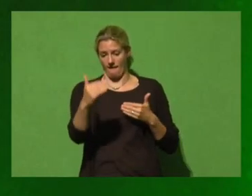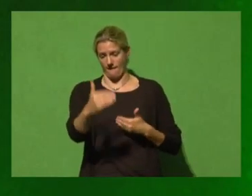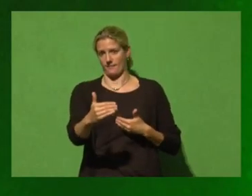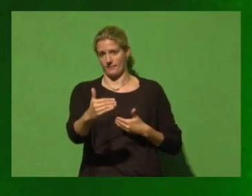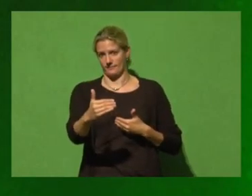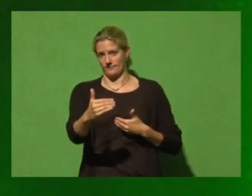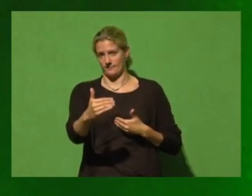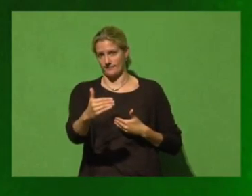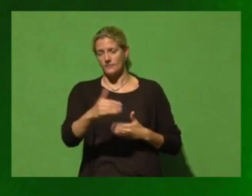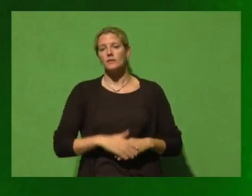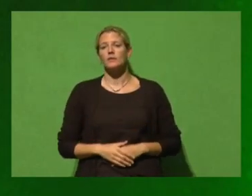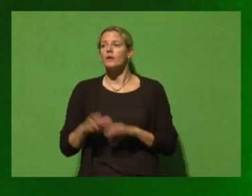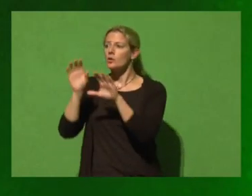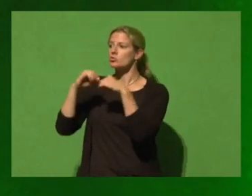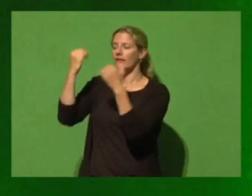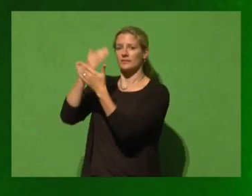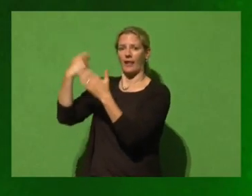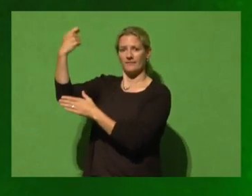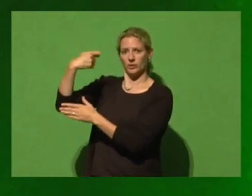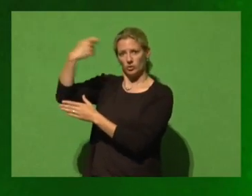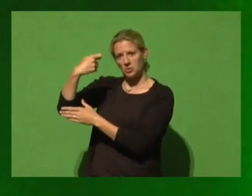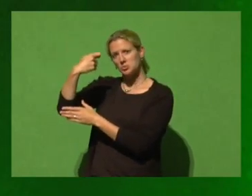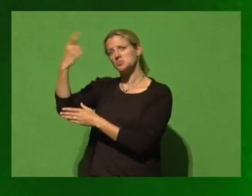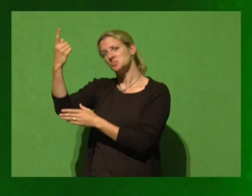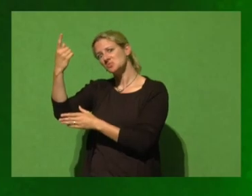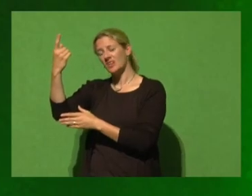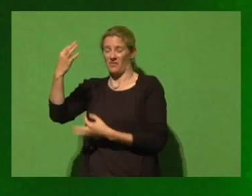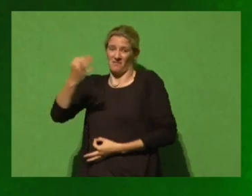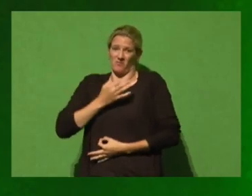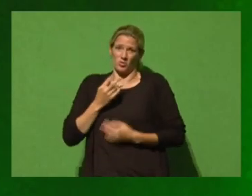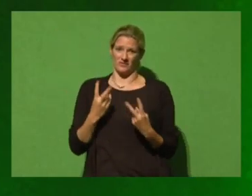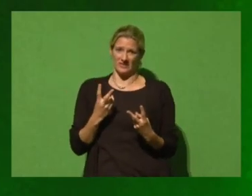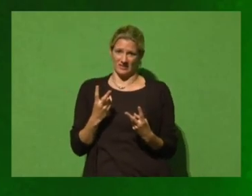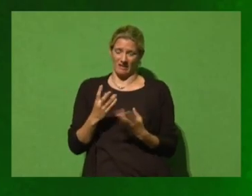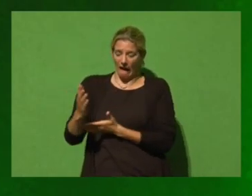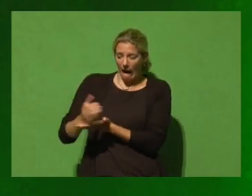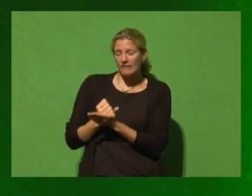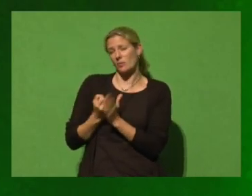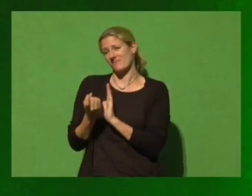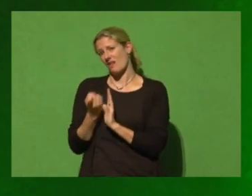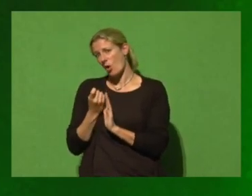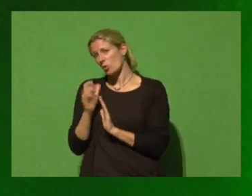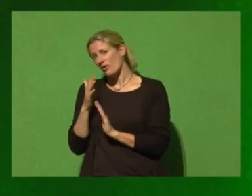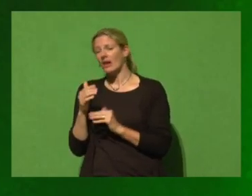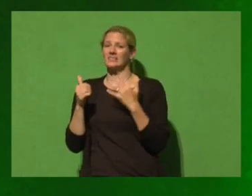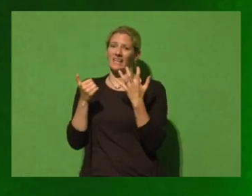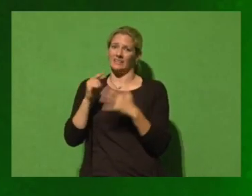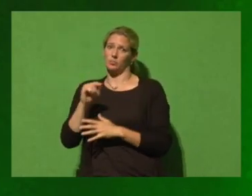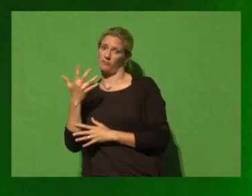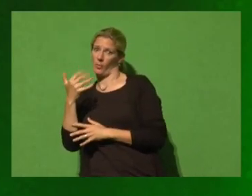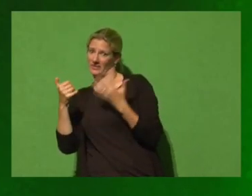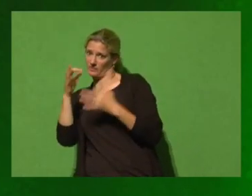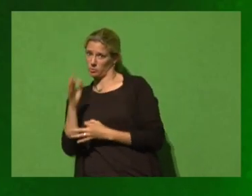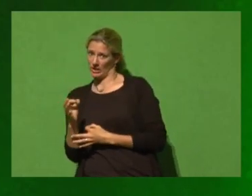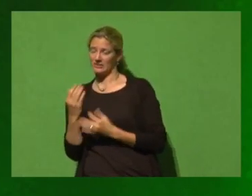die staatlichen Teilfinanzierungen knapp 60-65% der Einnahmen der Landespartei ausmachen, schmerzt der Verlust uns auf